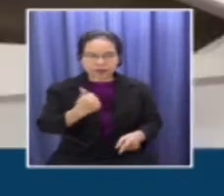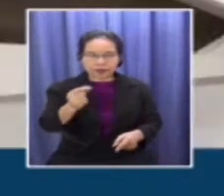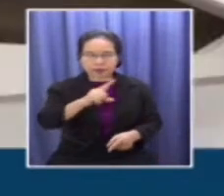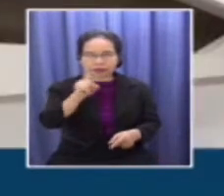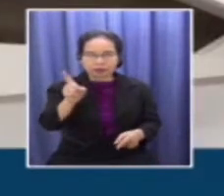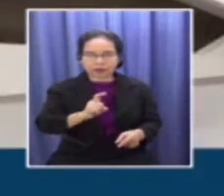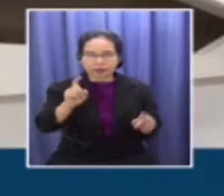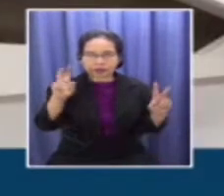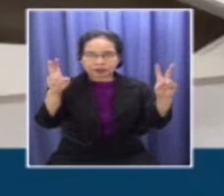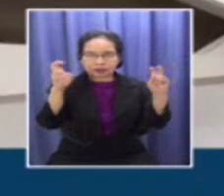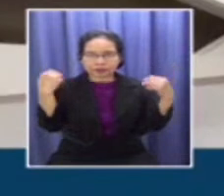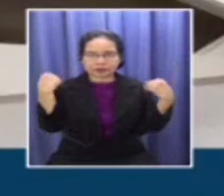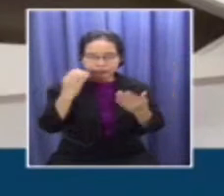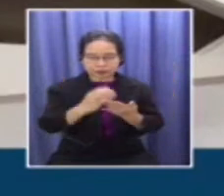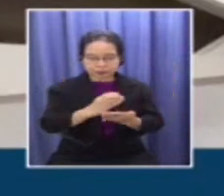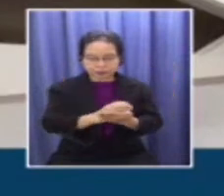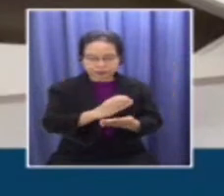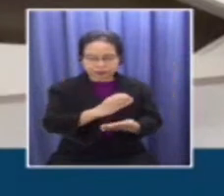nsɛmmisa no bi wɔ